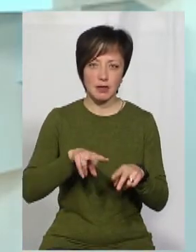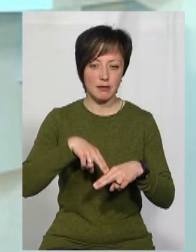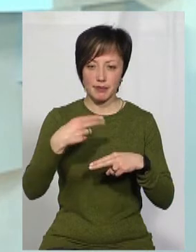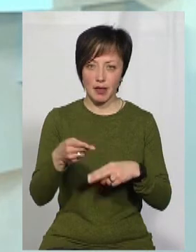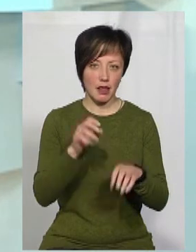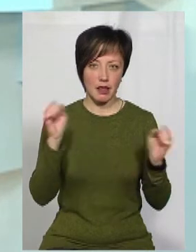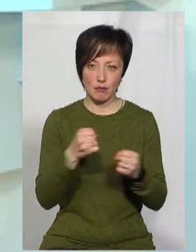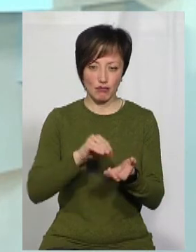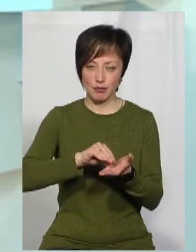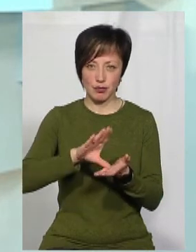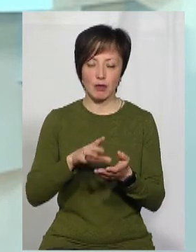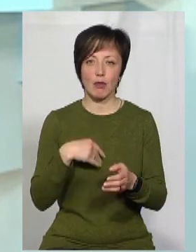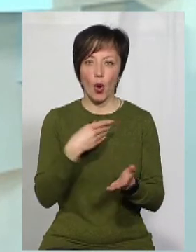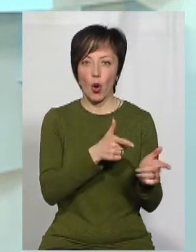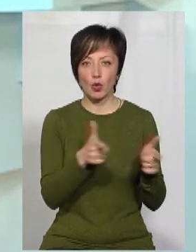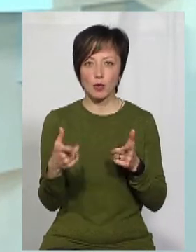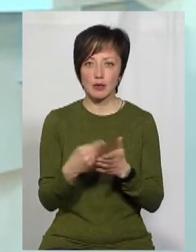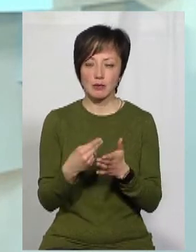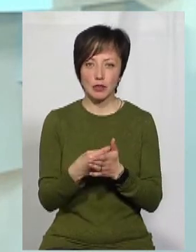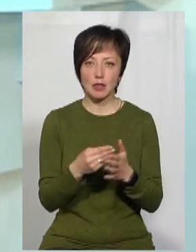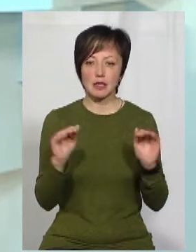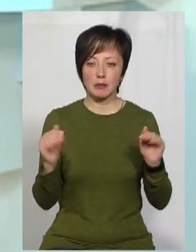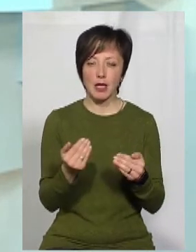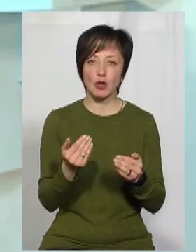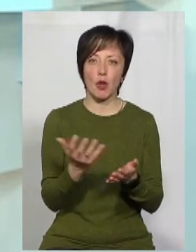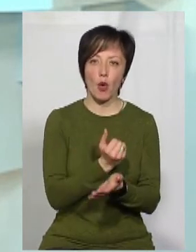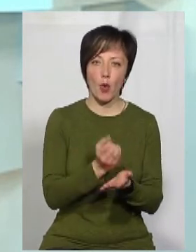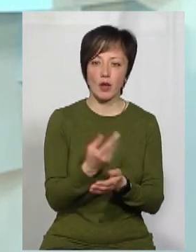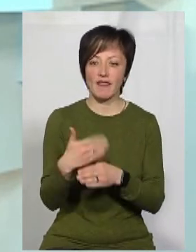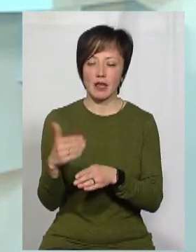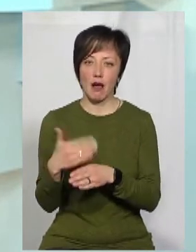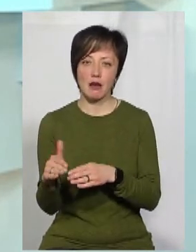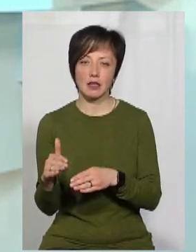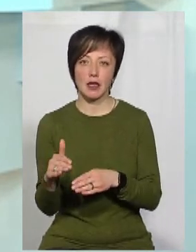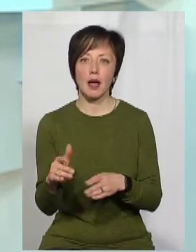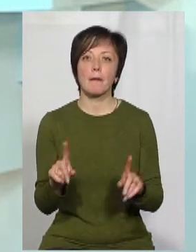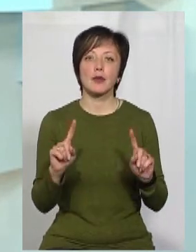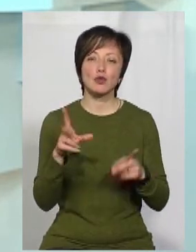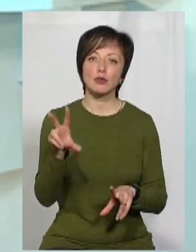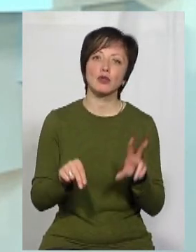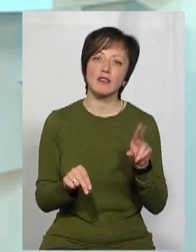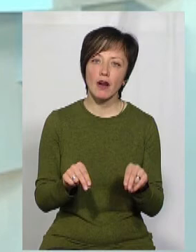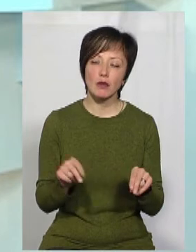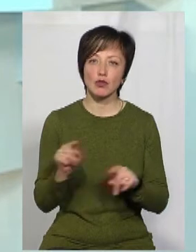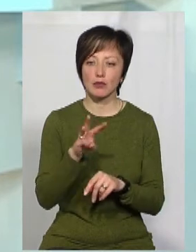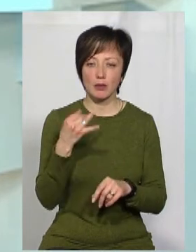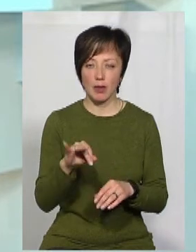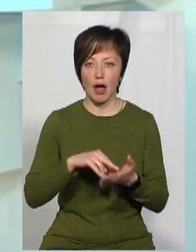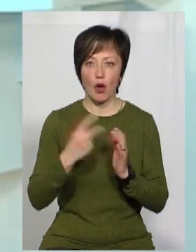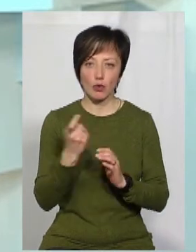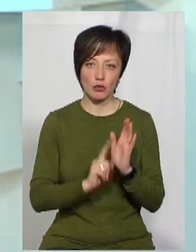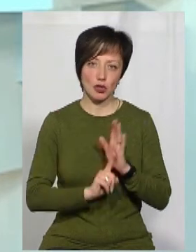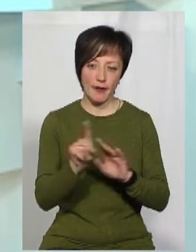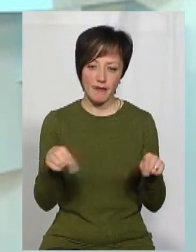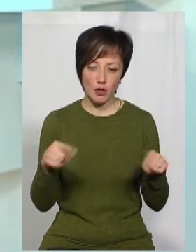В жодному випадку. Ми готуємо зміни до бюджету, зменшуємо доходи, зменшуємо видатки. Ми дуже сподіваємося, що в травні економіка